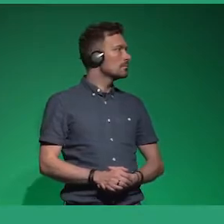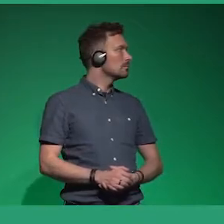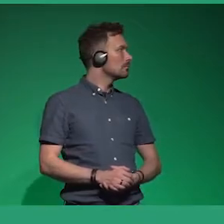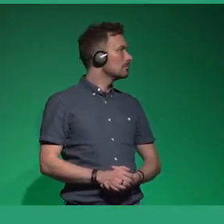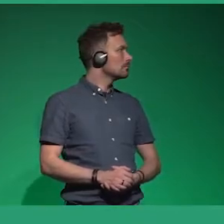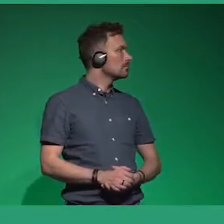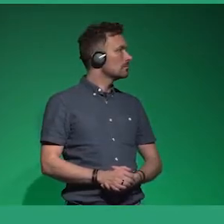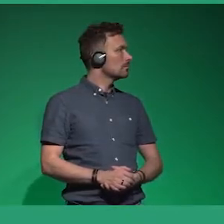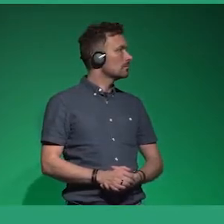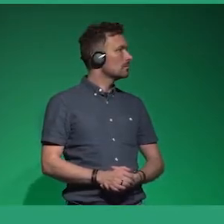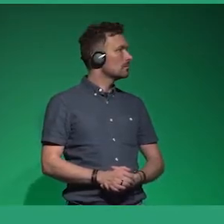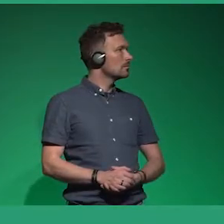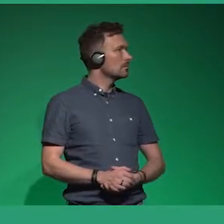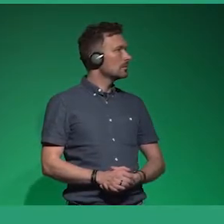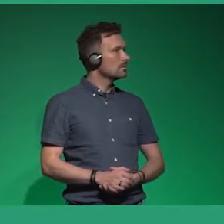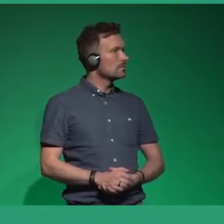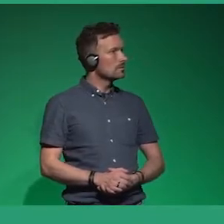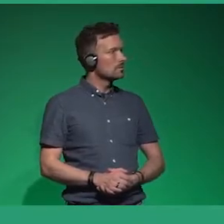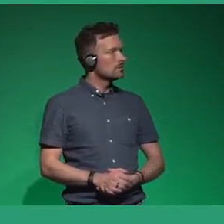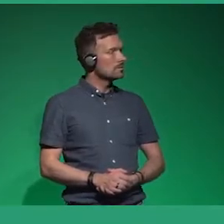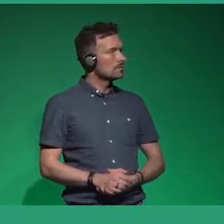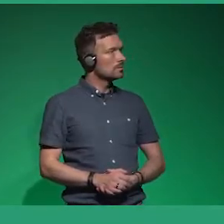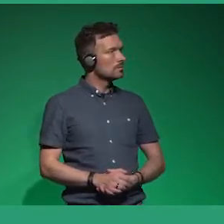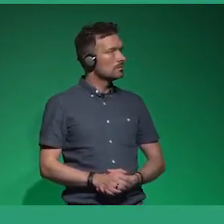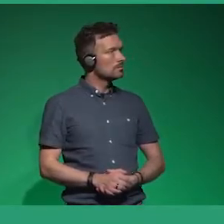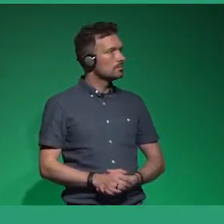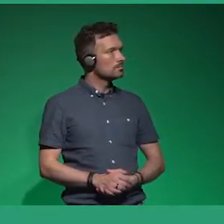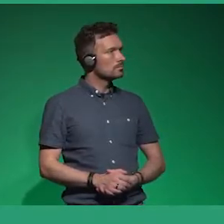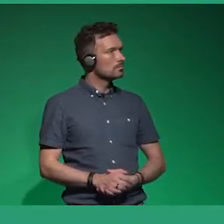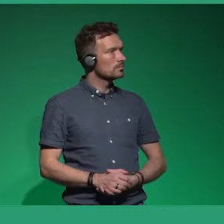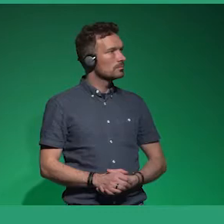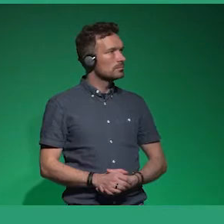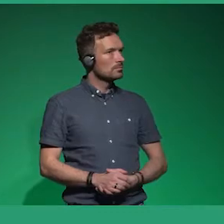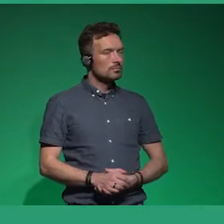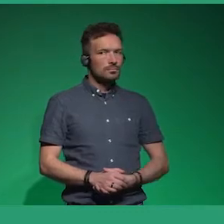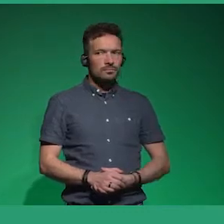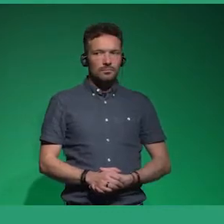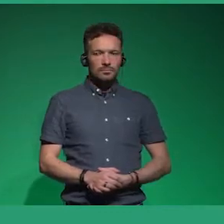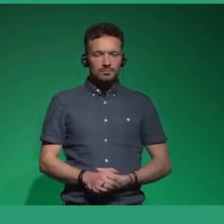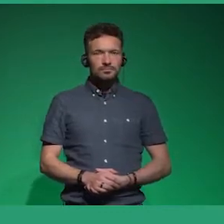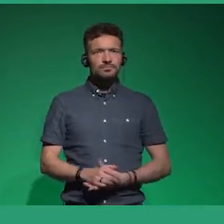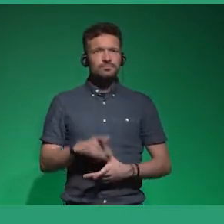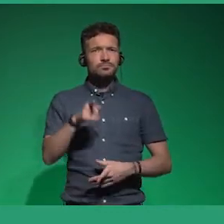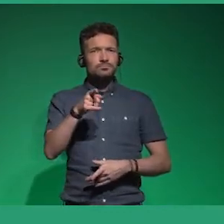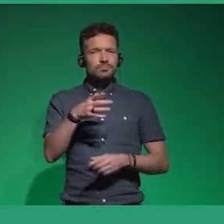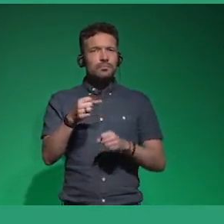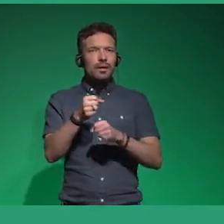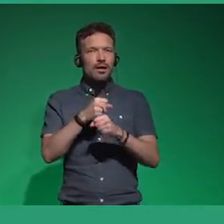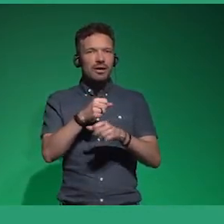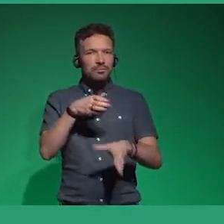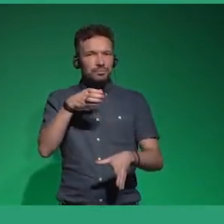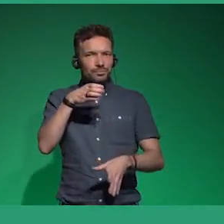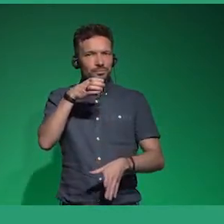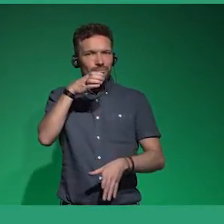the numbers of the warm water in there, and also the ratio of the coffee and